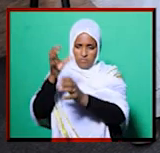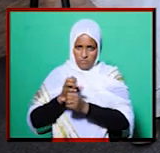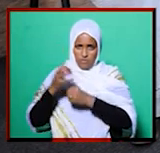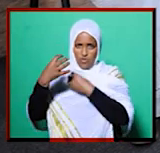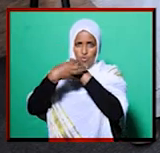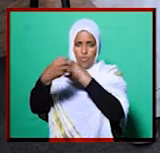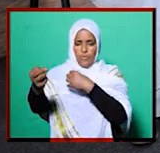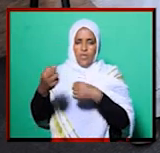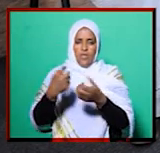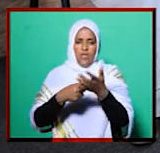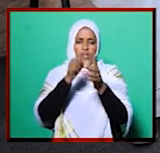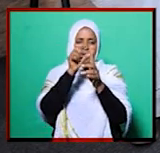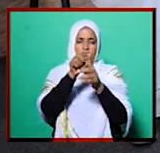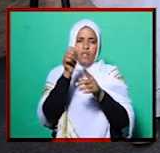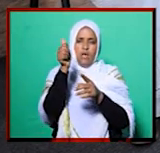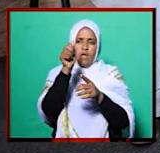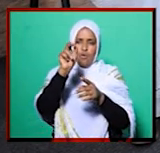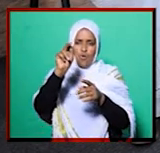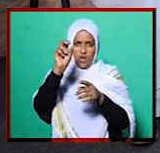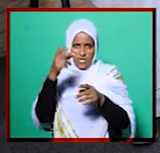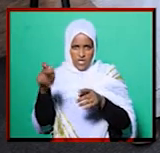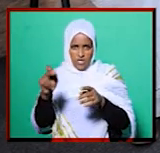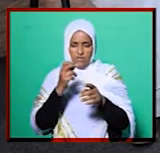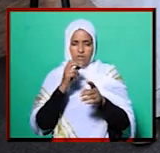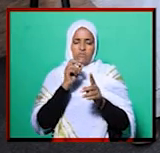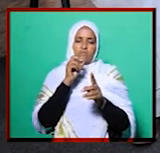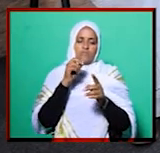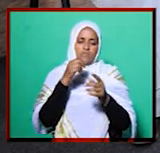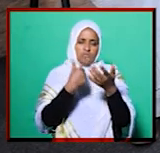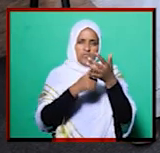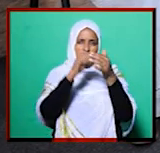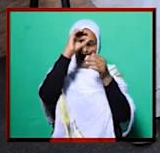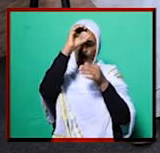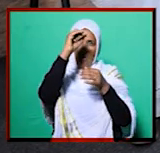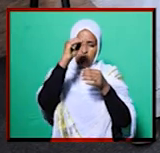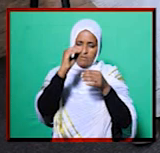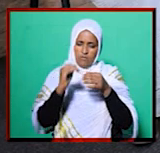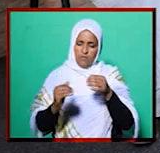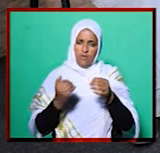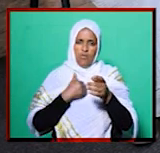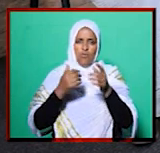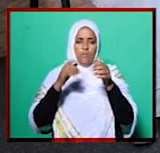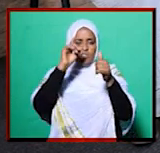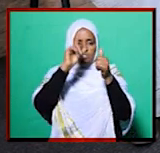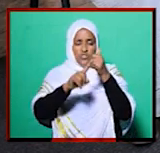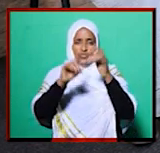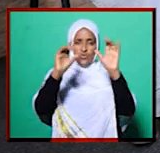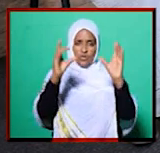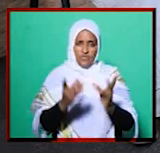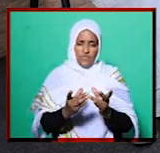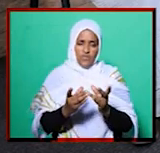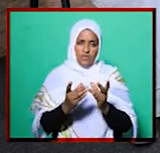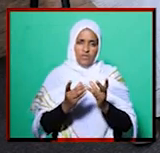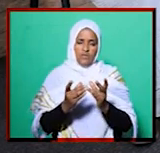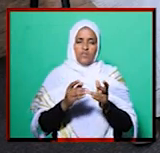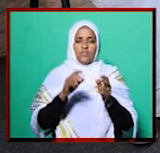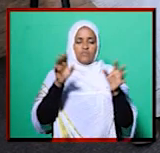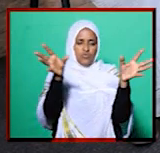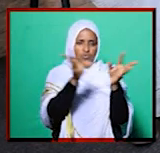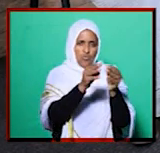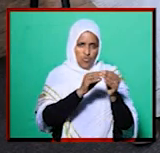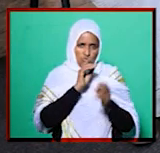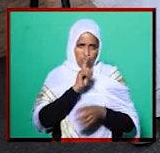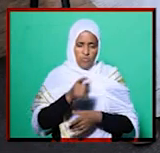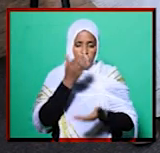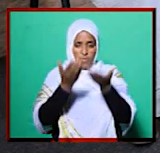ይህ እንደሚታየው ቃለ ዓዋዲ ይባላል። በእኛ መዋቅር አለው። እዚህ ላይ ከላይ ዋናው መጨረሻው ክፍል ሲኖዶስ